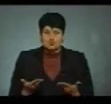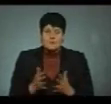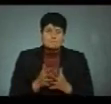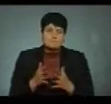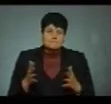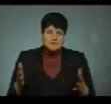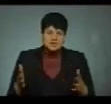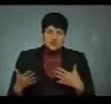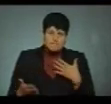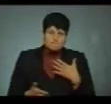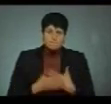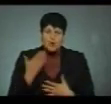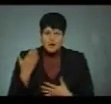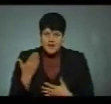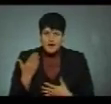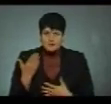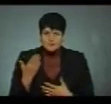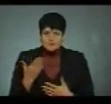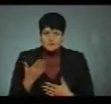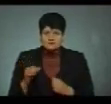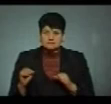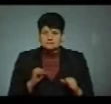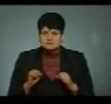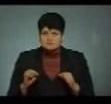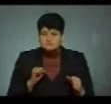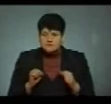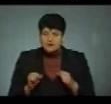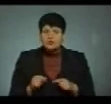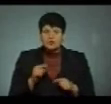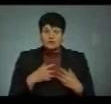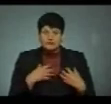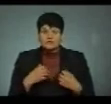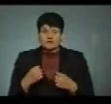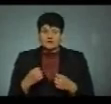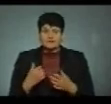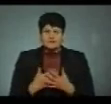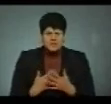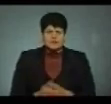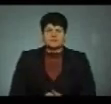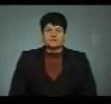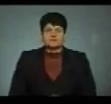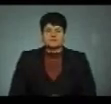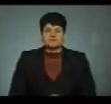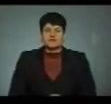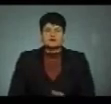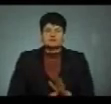більше покарати чиновницький клас, до того вони і тягнуться. Ну, наприклад,